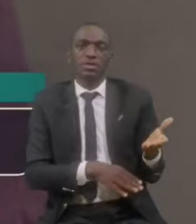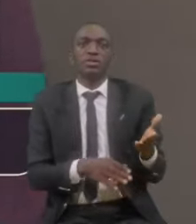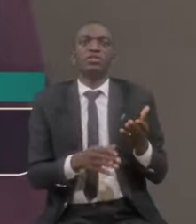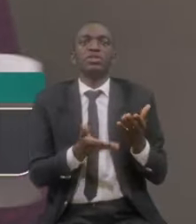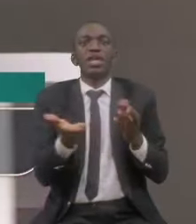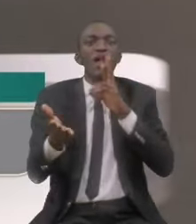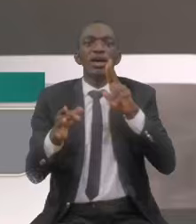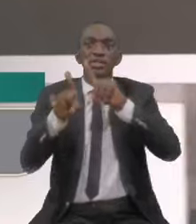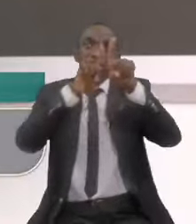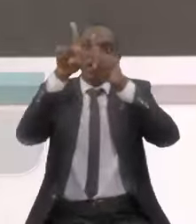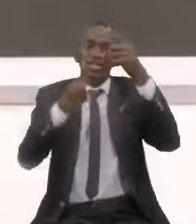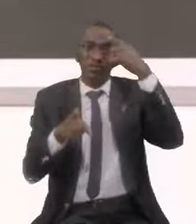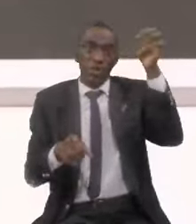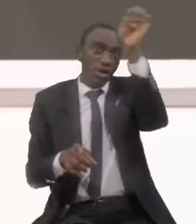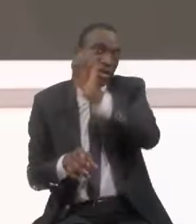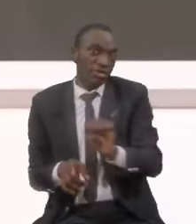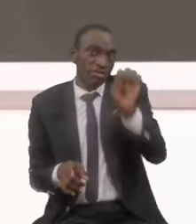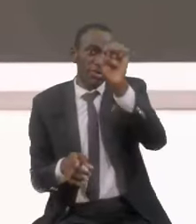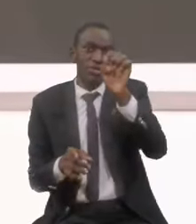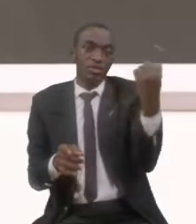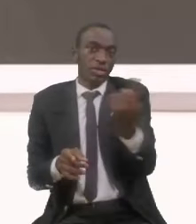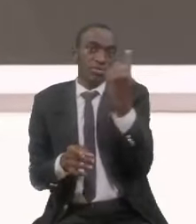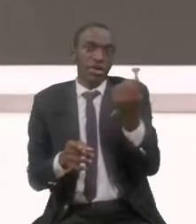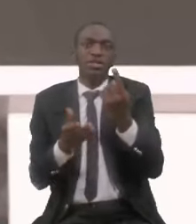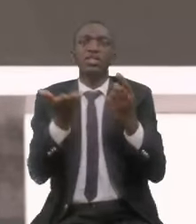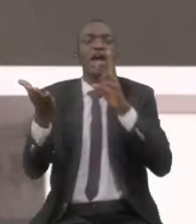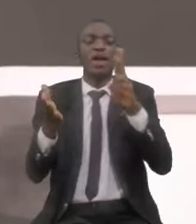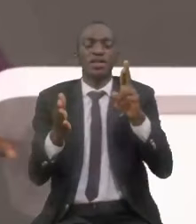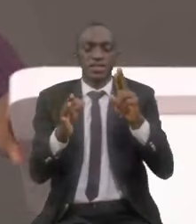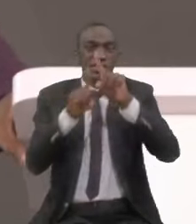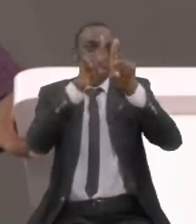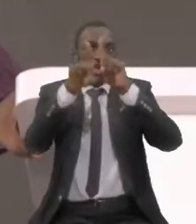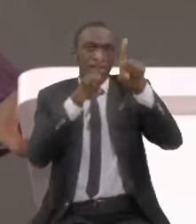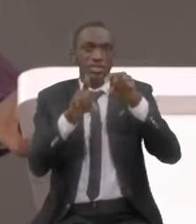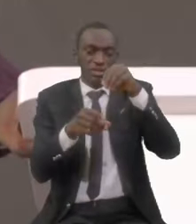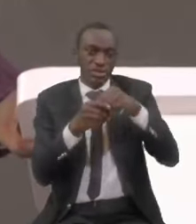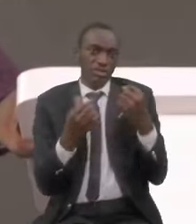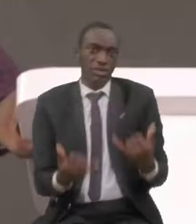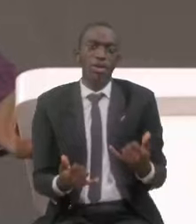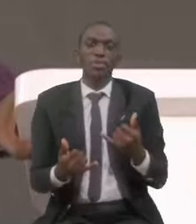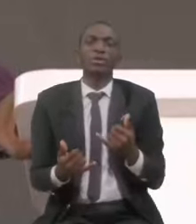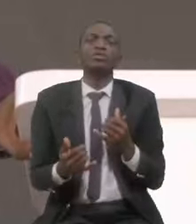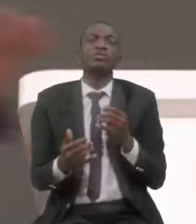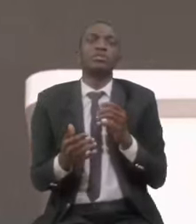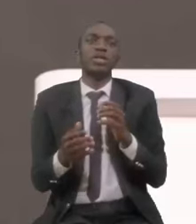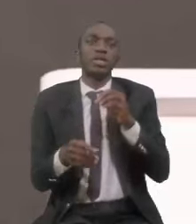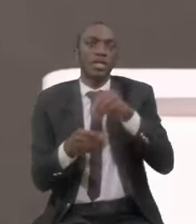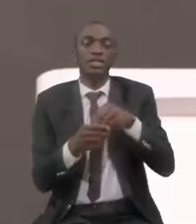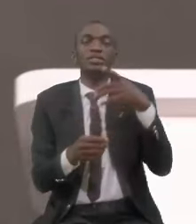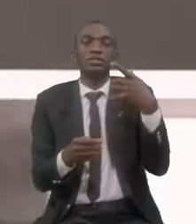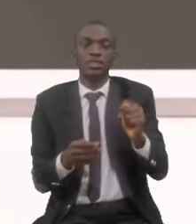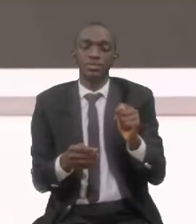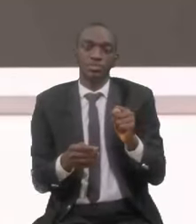toujours, il y a des étoiles maintenant et maintenant. C'est de ça que nous parlons maintenant en Daniel